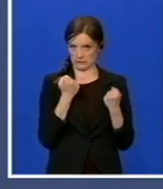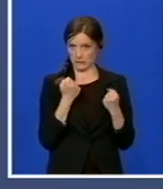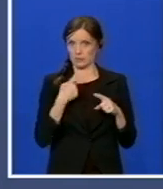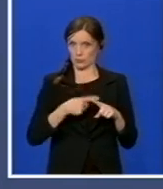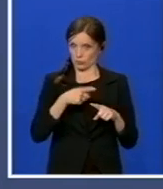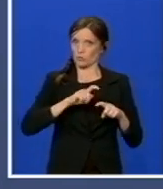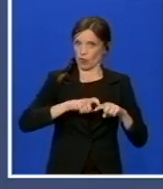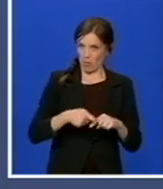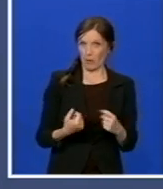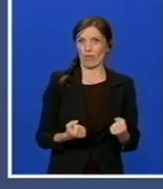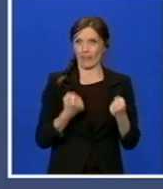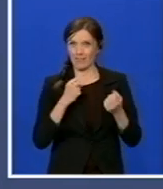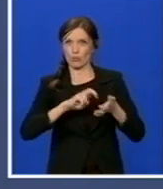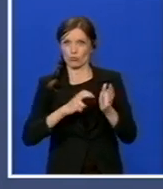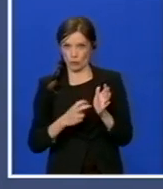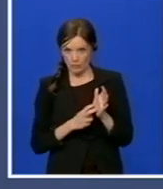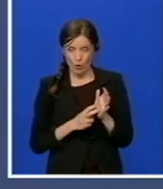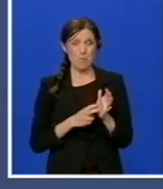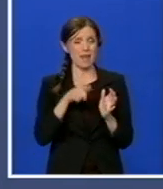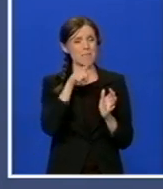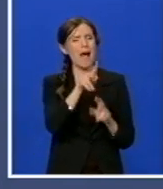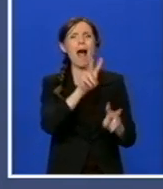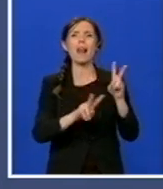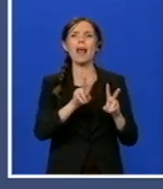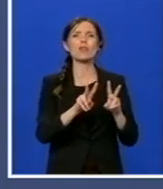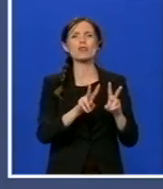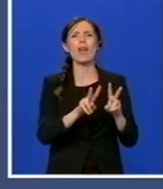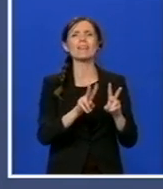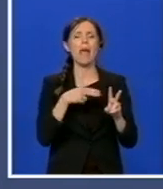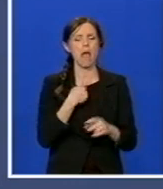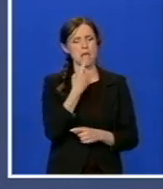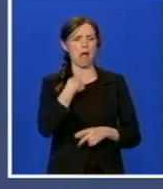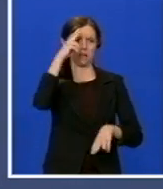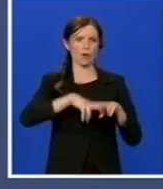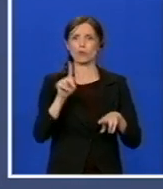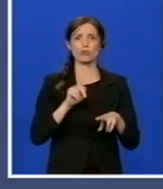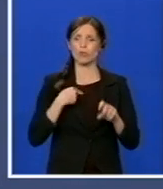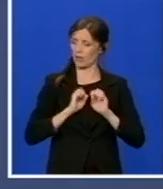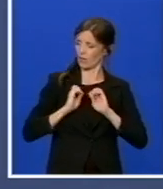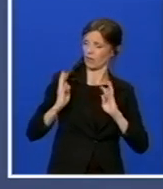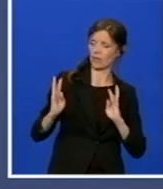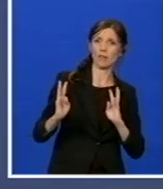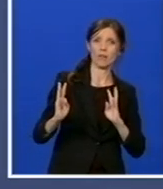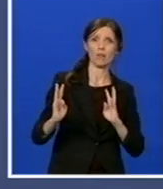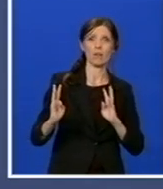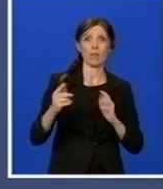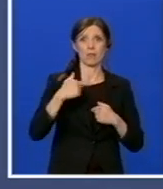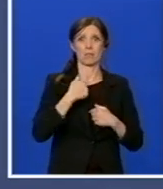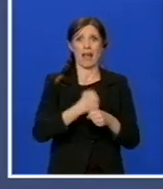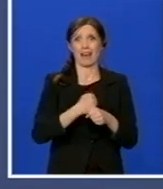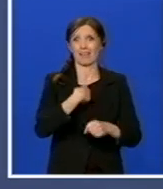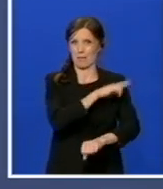zaista zahteva jedan multidisciplinarni pristup. Ja kao lekar kliničar koji dolazi iz Kliničkog